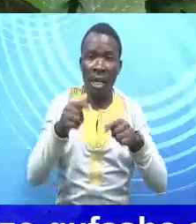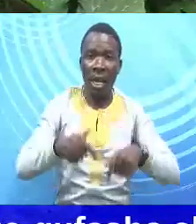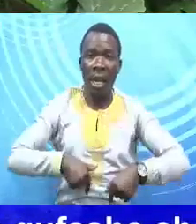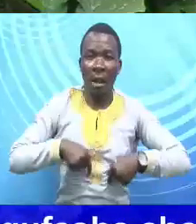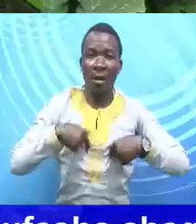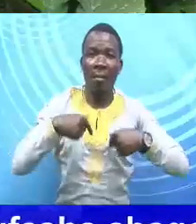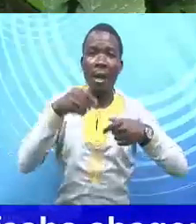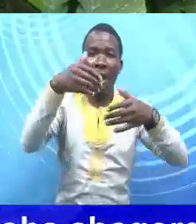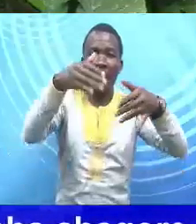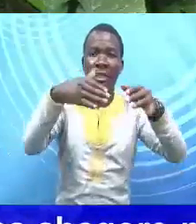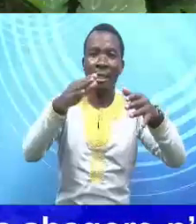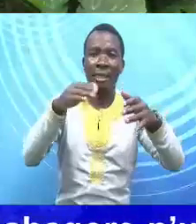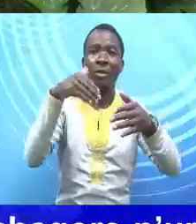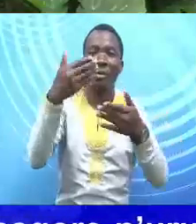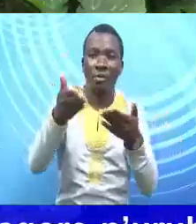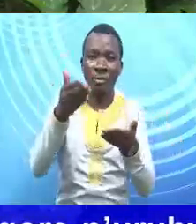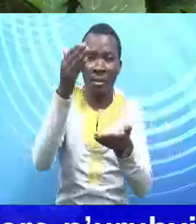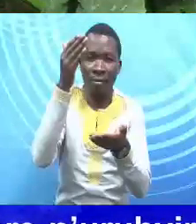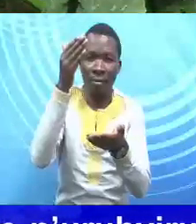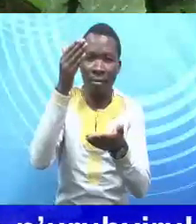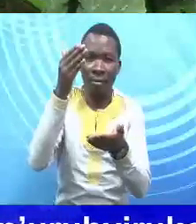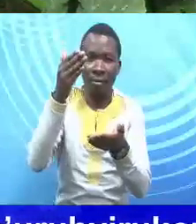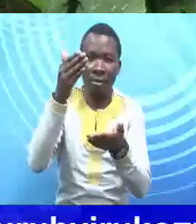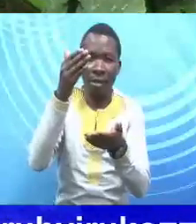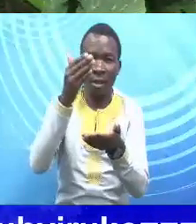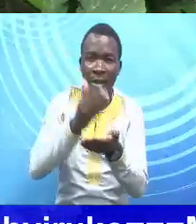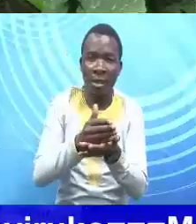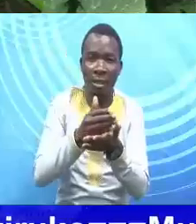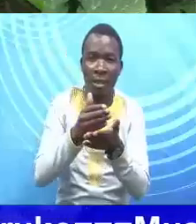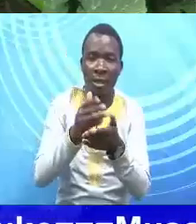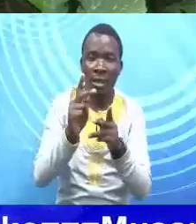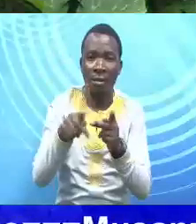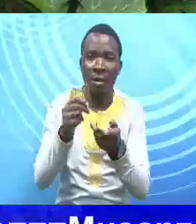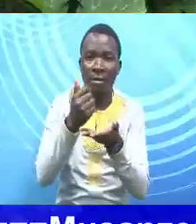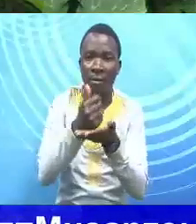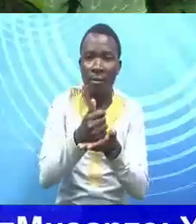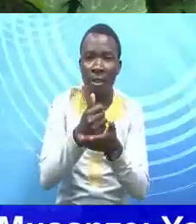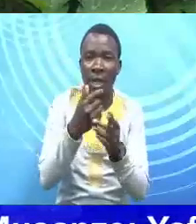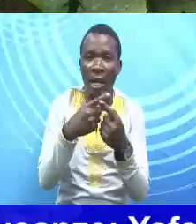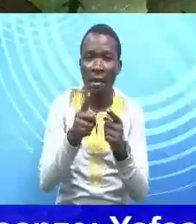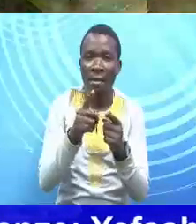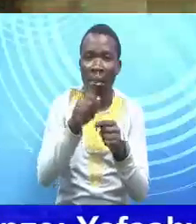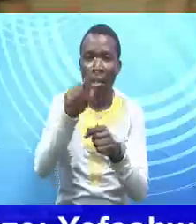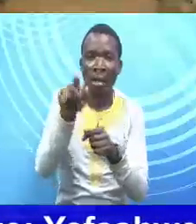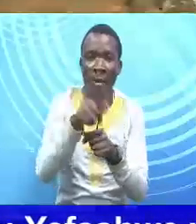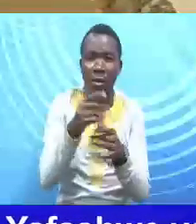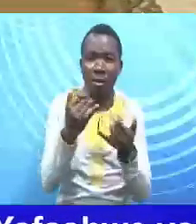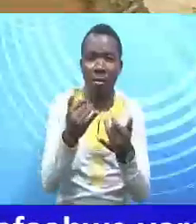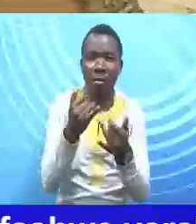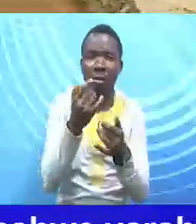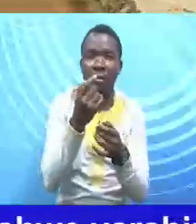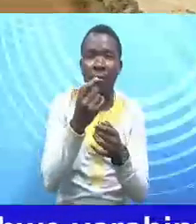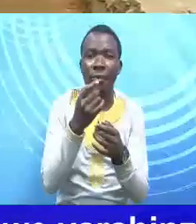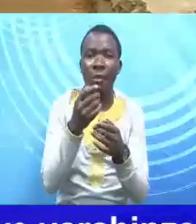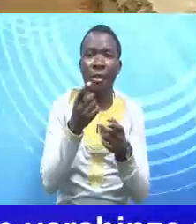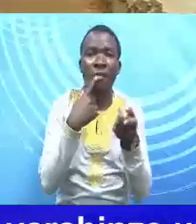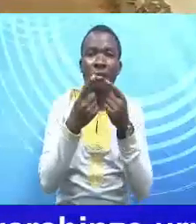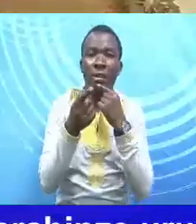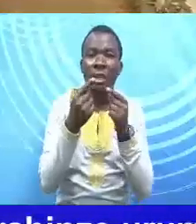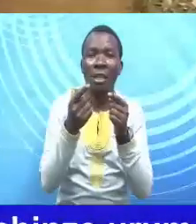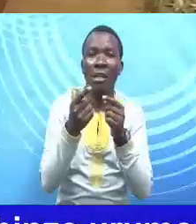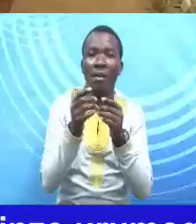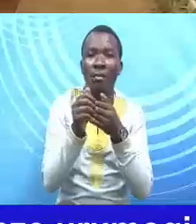ibyo birakwiye oya muri iki kinyejana tugezemo rwose ntabwo bikwiriye tuvugana n'umuyobozi nshingwabikorwa w'akarere ka